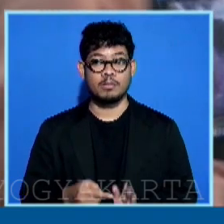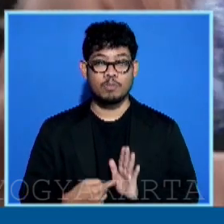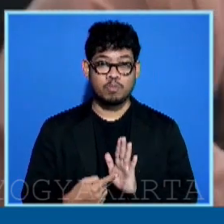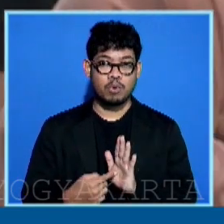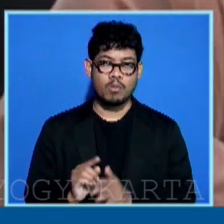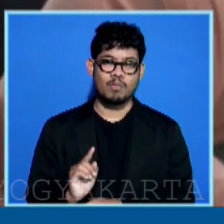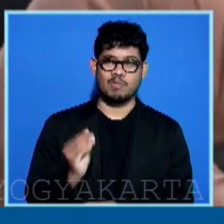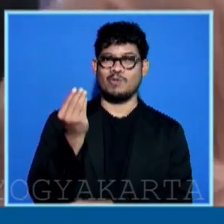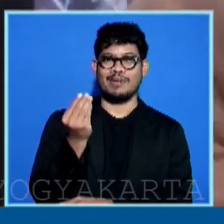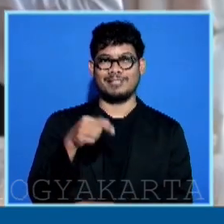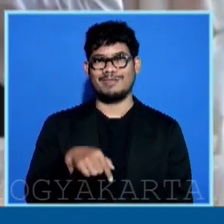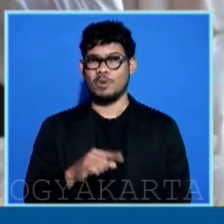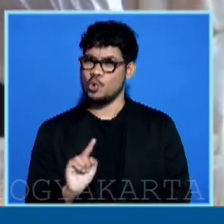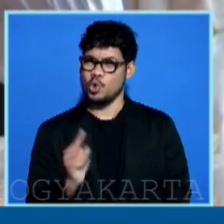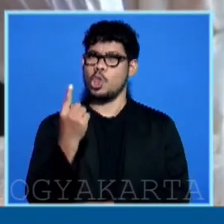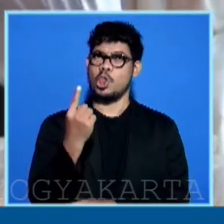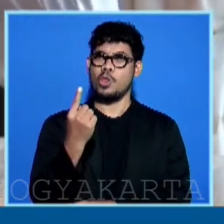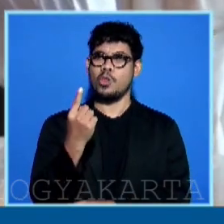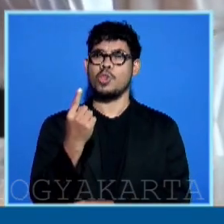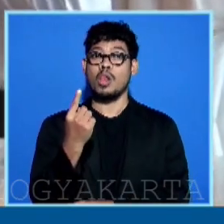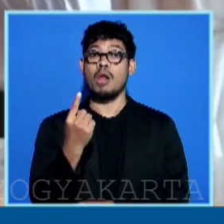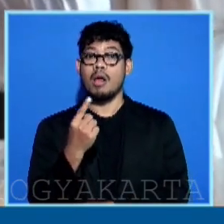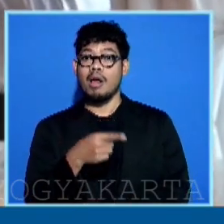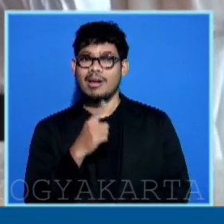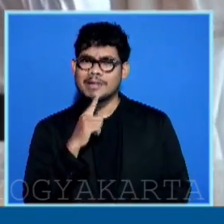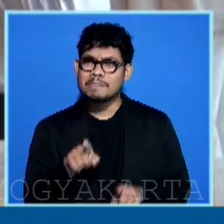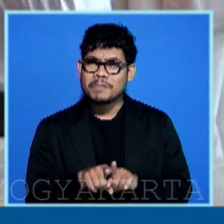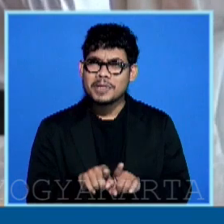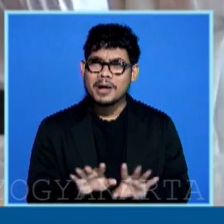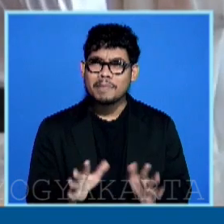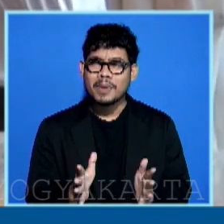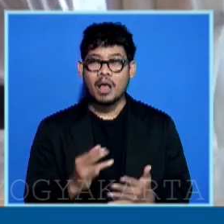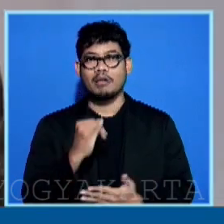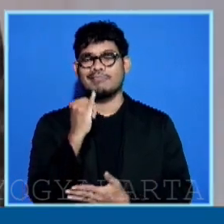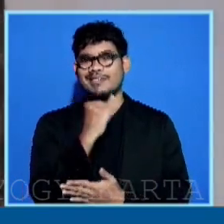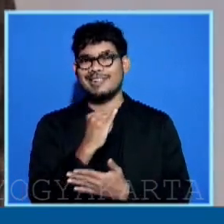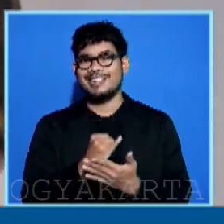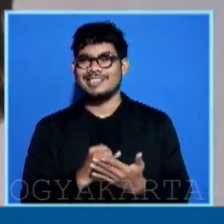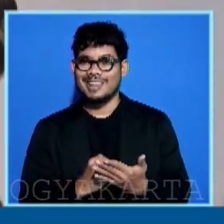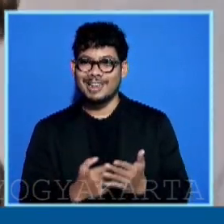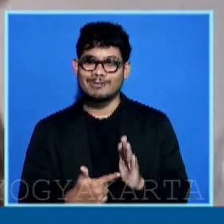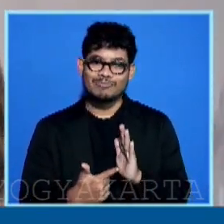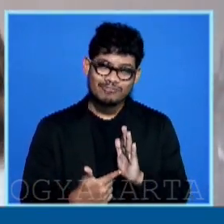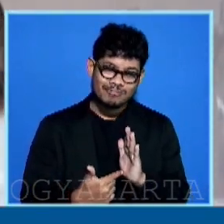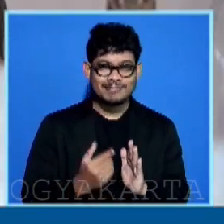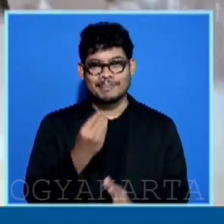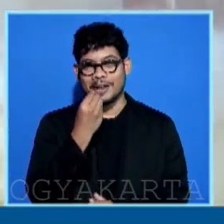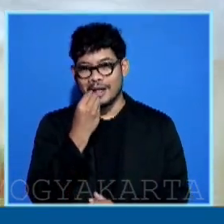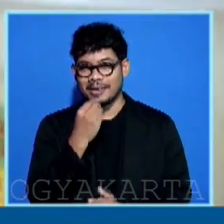saking pelaku usaha ing Wukir Sari kados to tata sungging, batik giriloyo, produk kuliner kados to teh